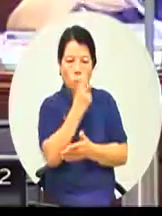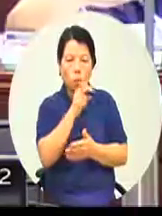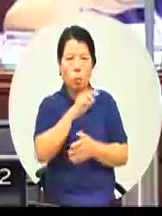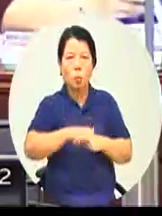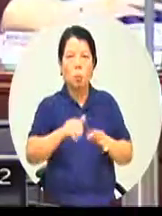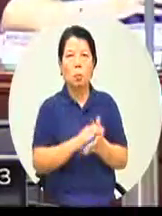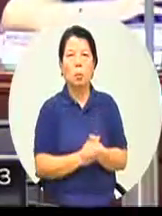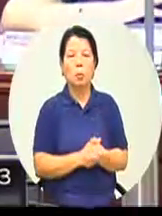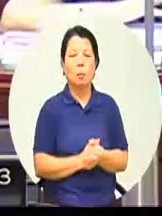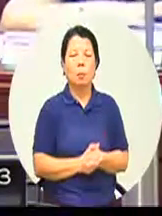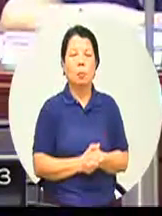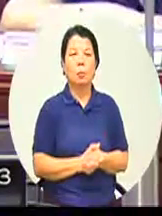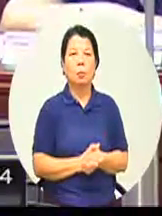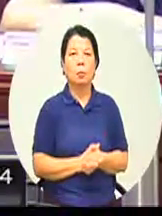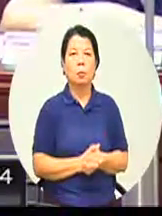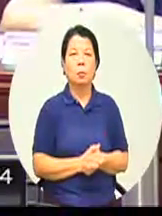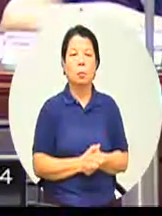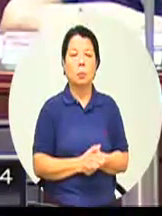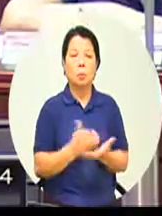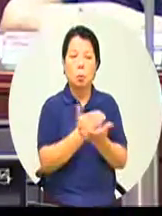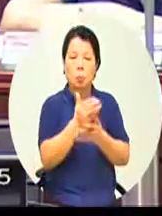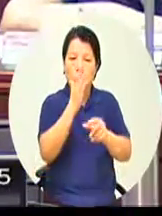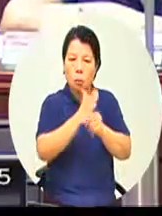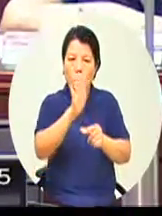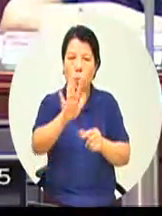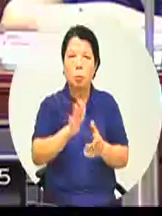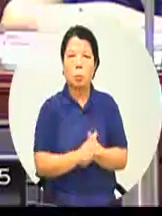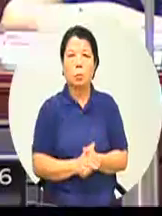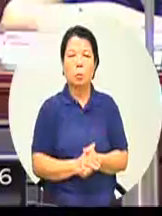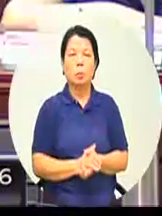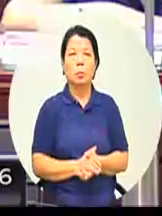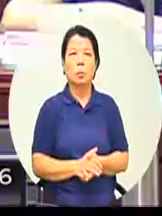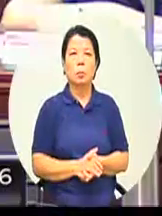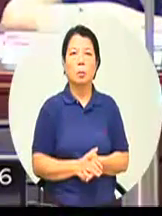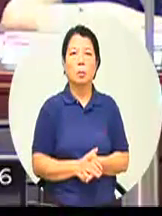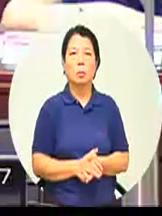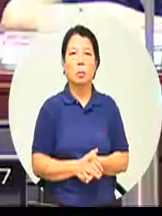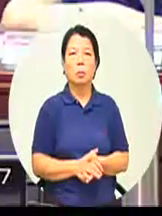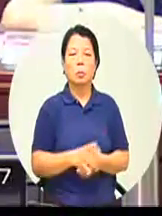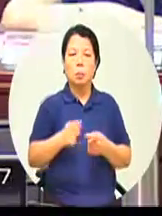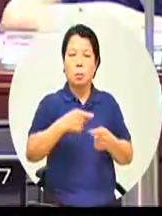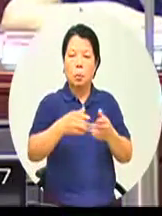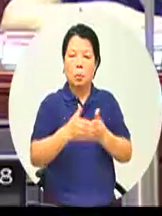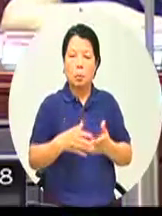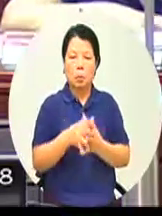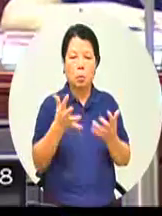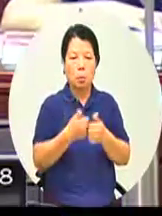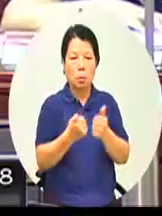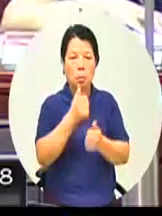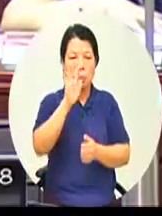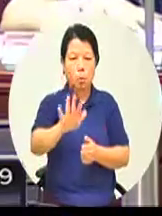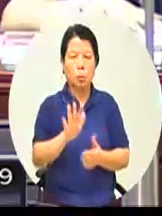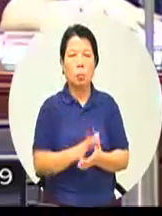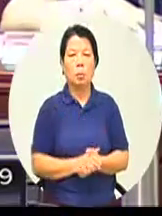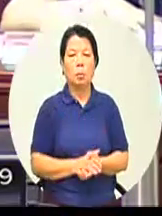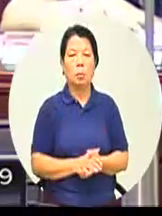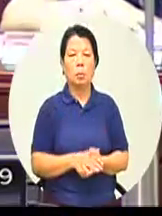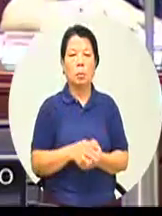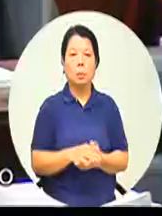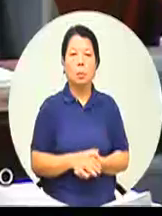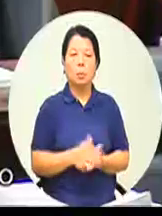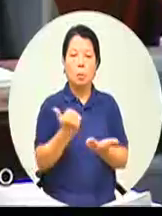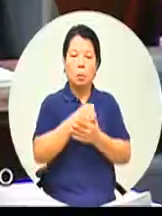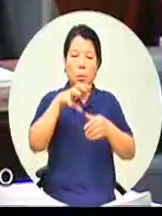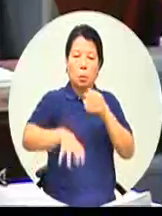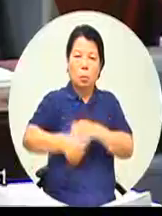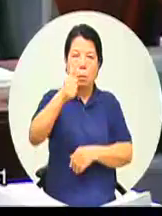会审议再告诉我们。我相信这个应该有很大的机会吧。 好，那请局长哈、哦，